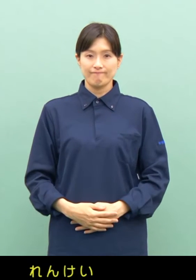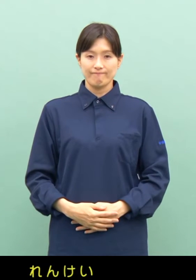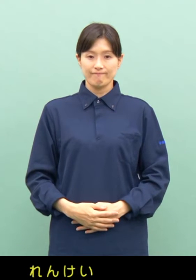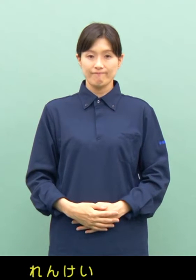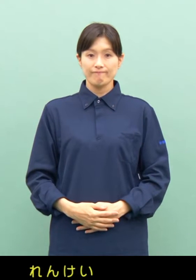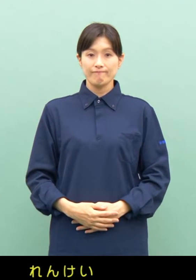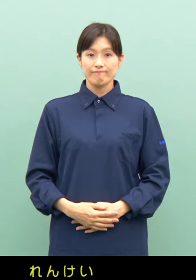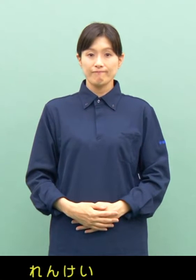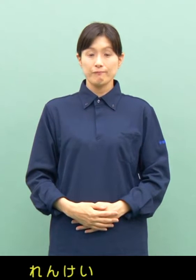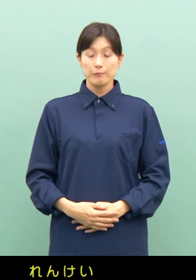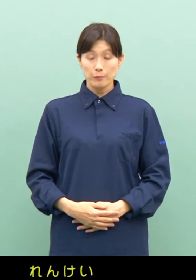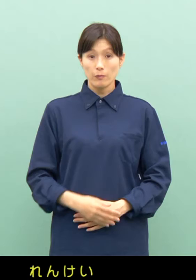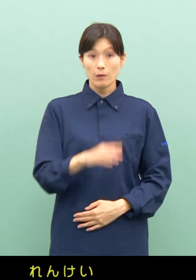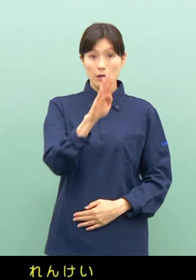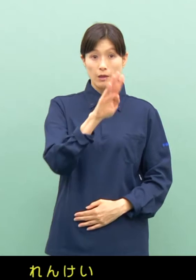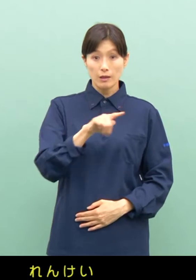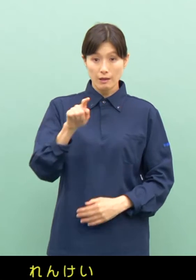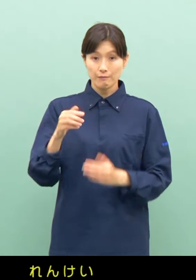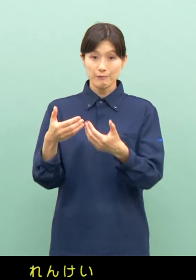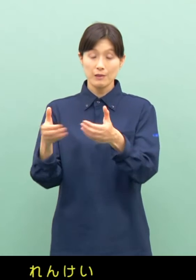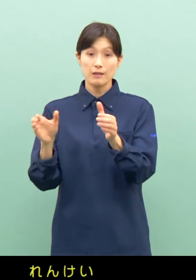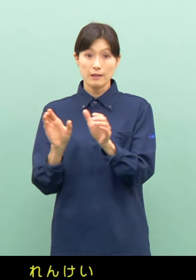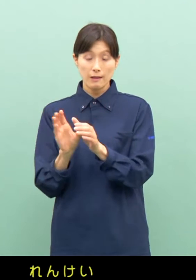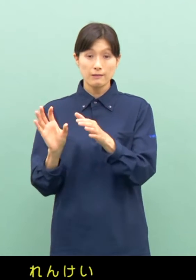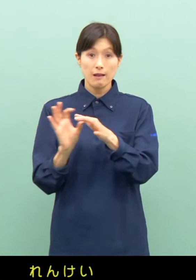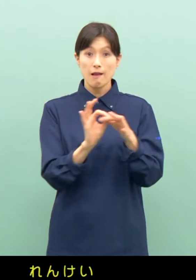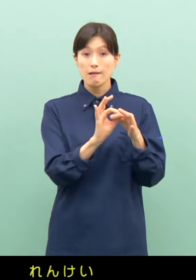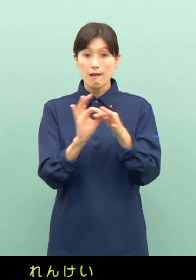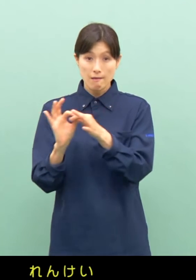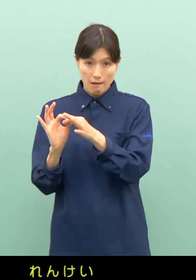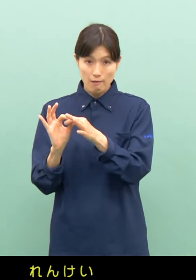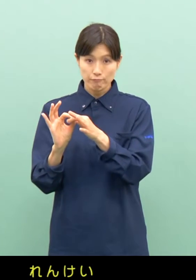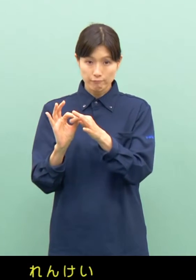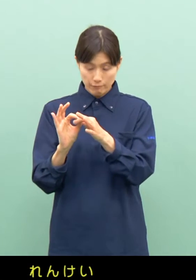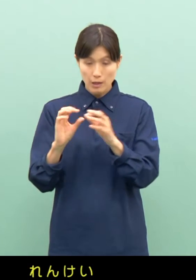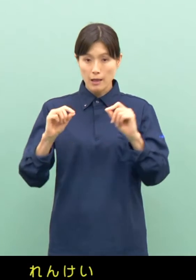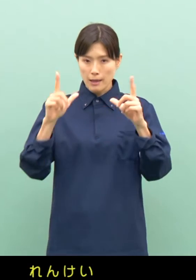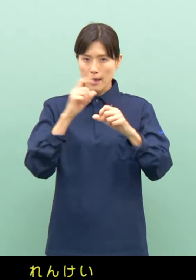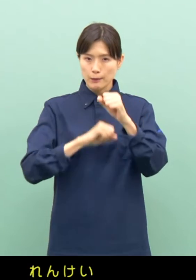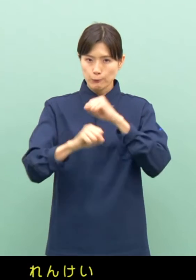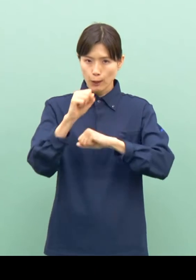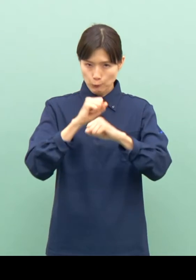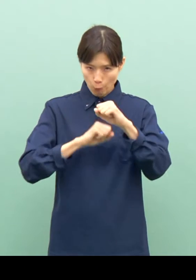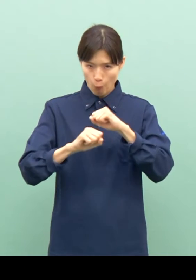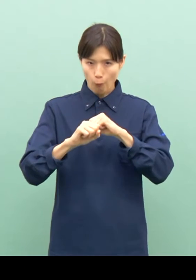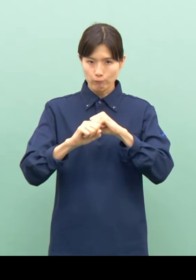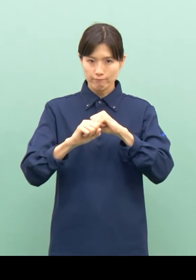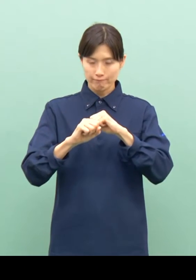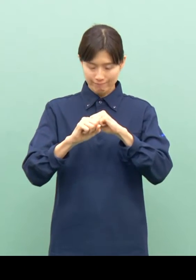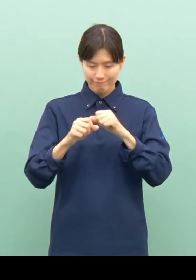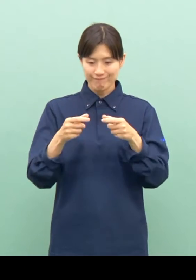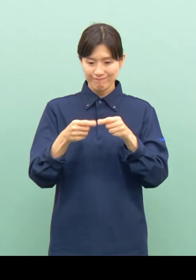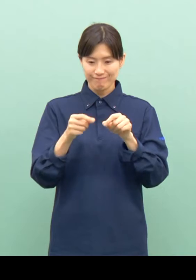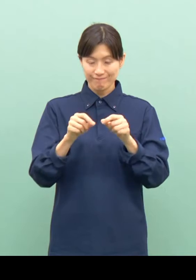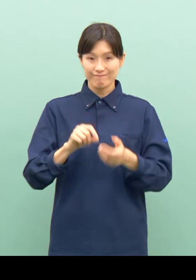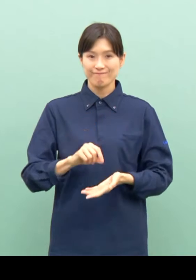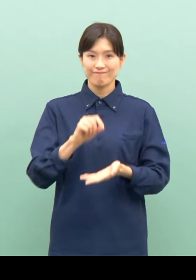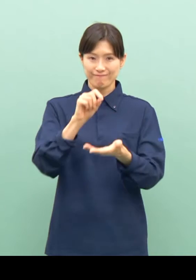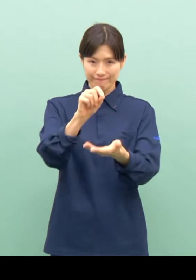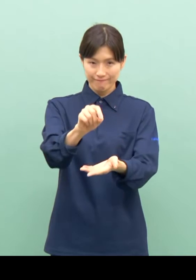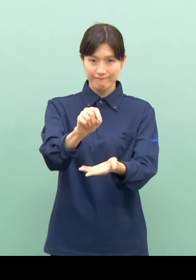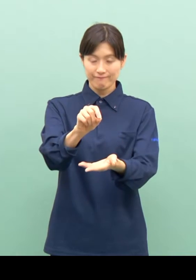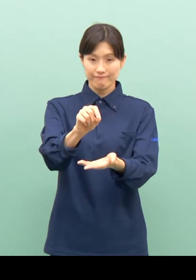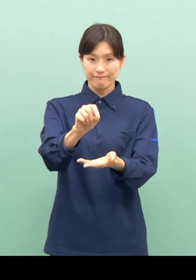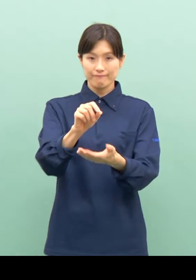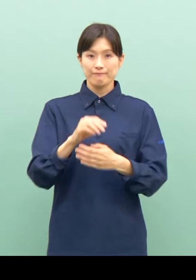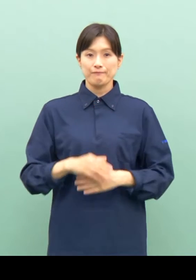そこで県では関係団体と連携して啓発活動に取り組んでいるよ。詳しく紹介しよう。パオさ